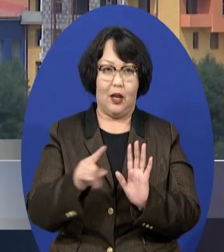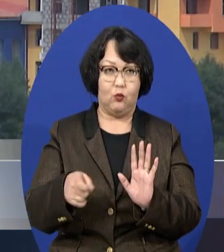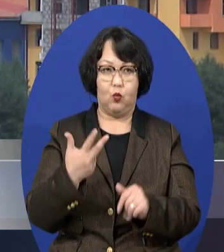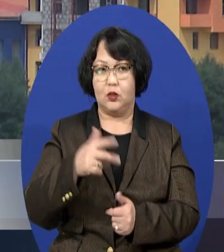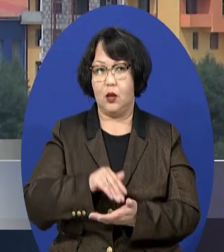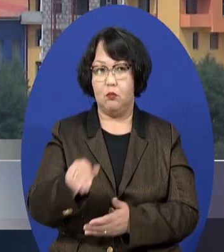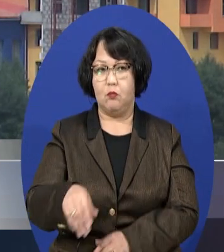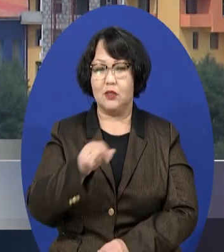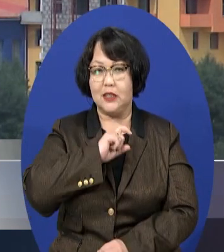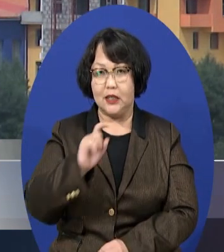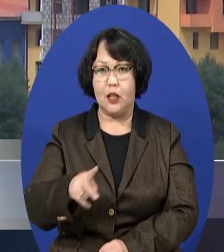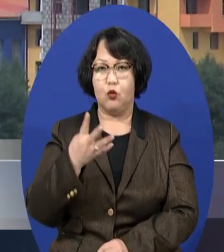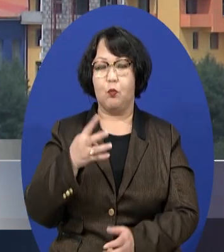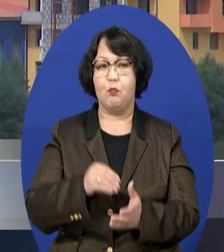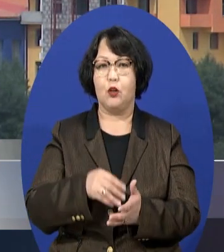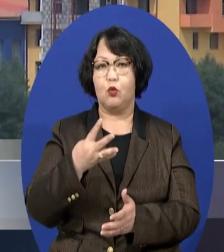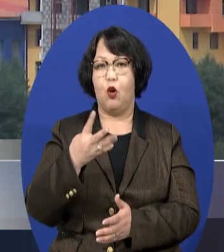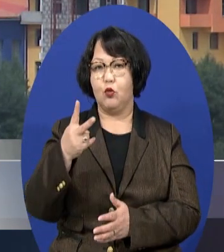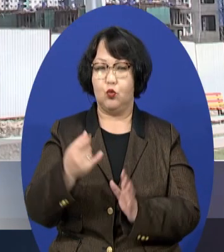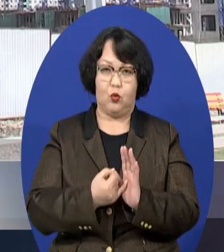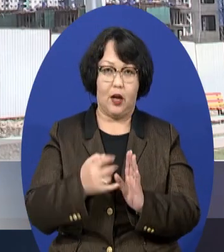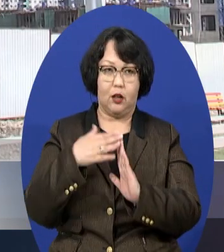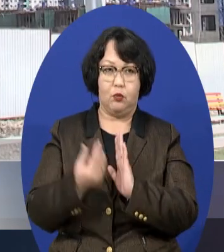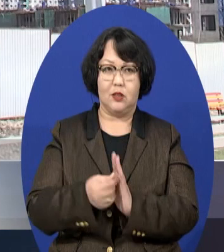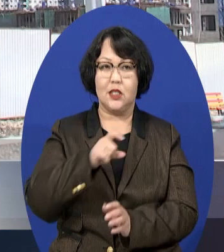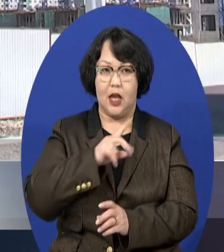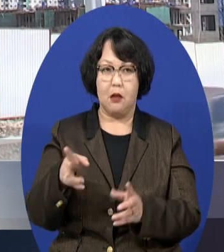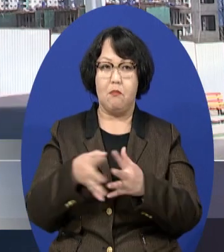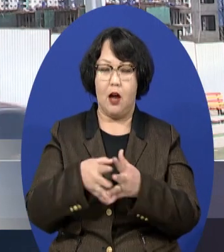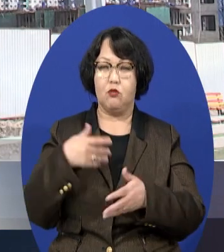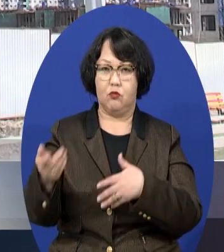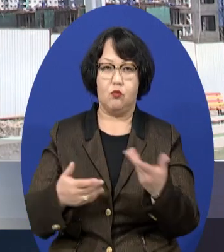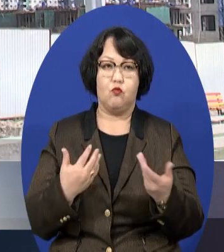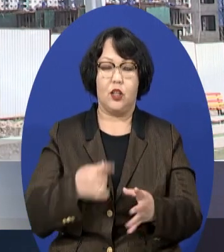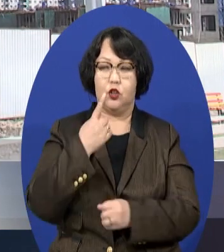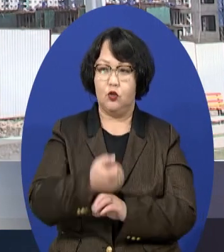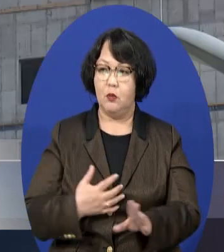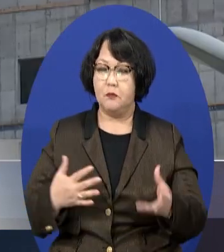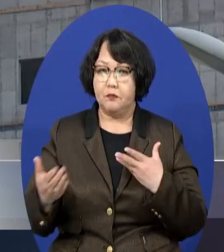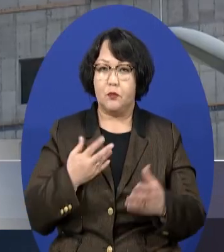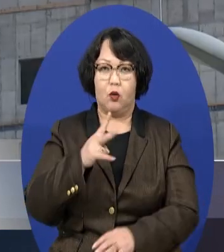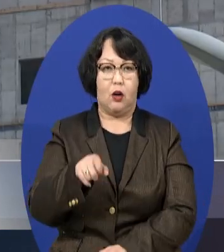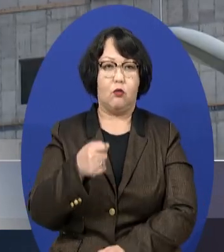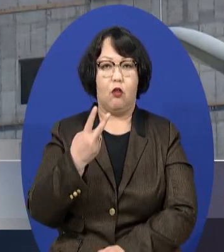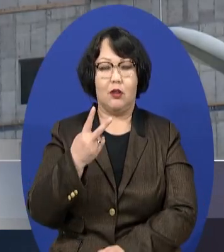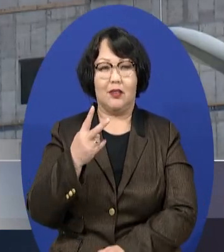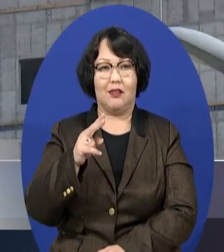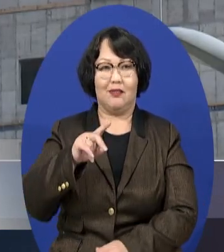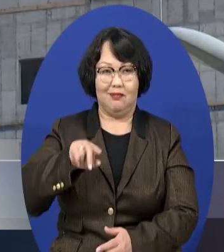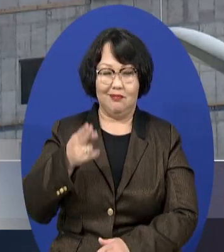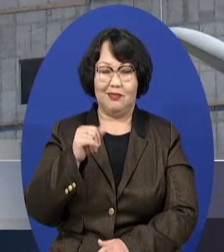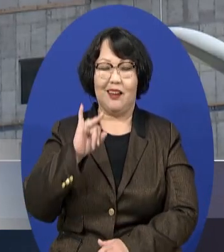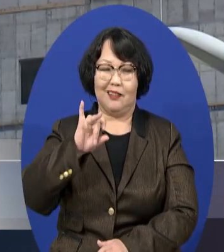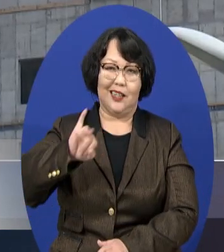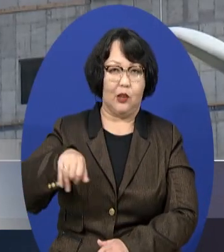327.3 тэрбум төгрөгийн зээлийг 4426 өрхөд олгожээ. Энэ нь өнгөрсөн жилийн мөн үеийг таарцуулбал 2.2 дахин өссөн дүн гэдгийг Төв